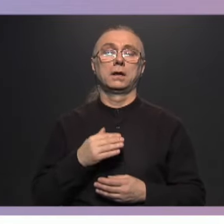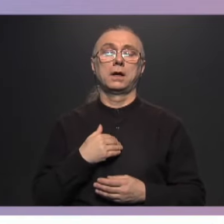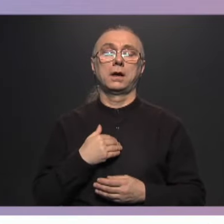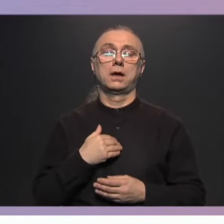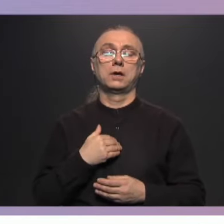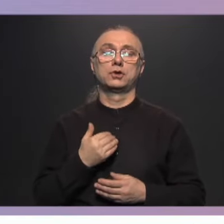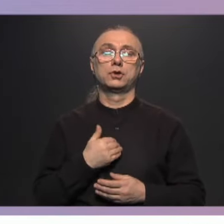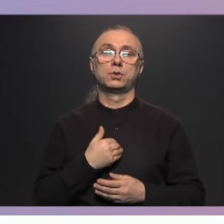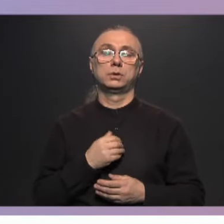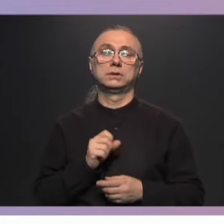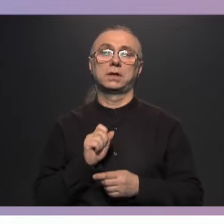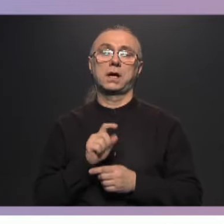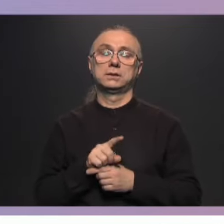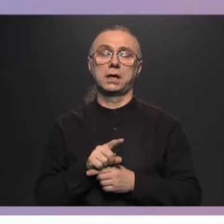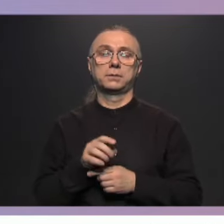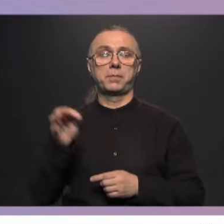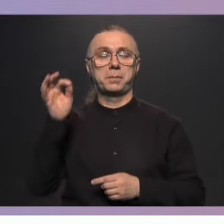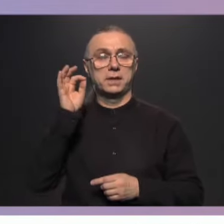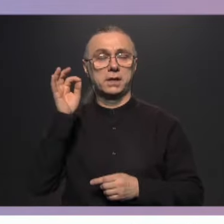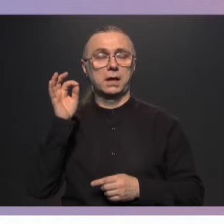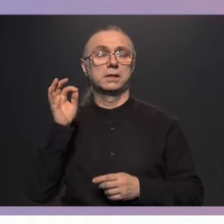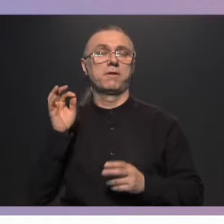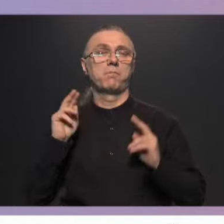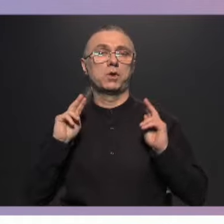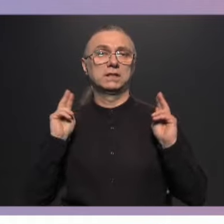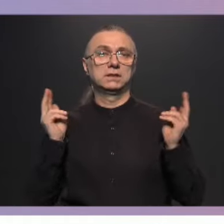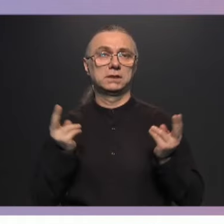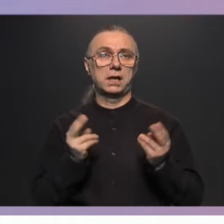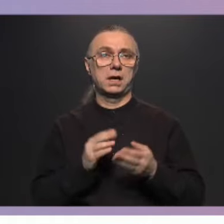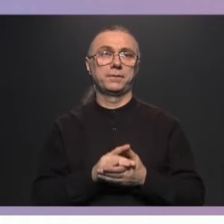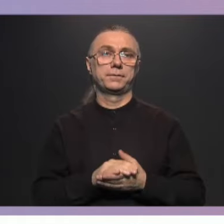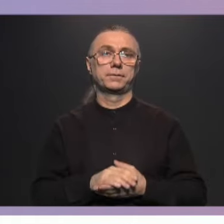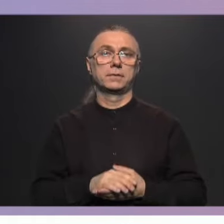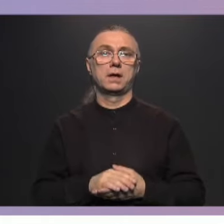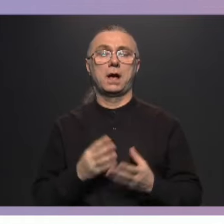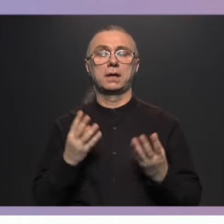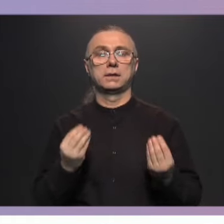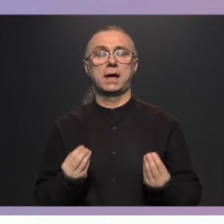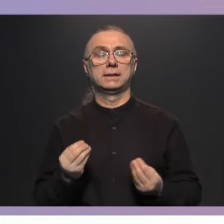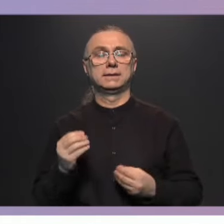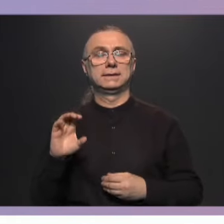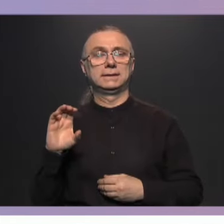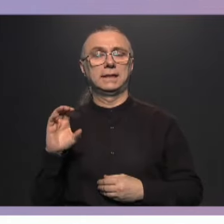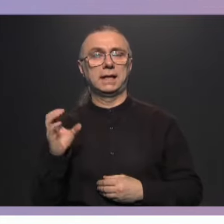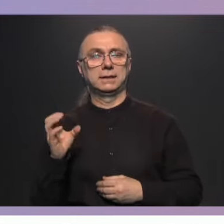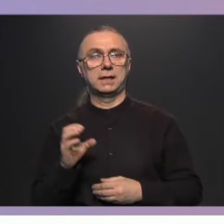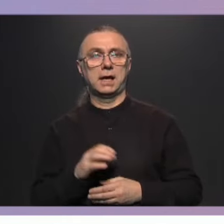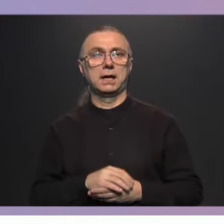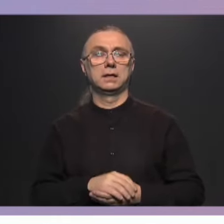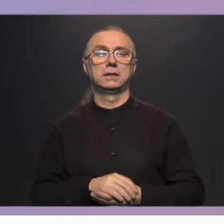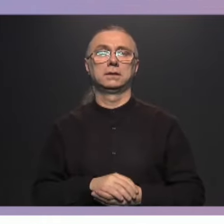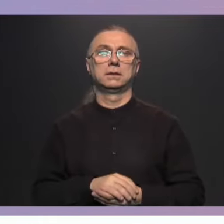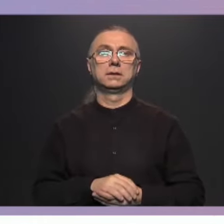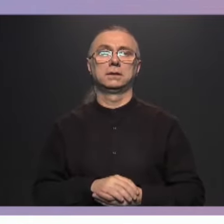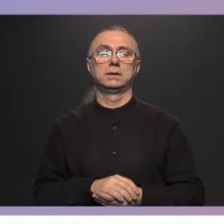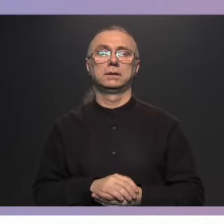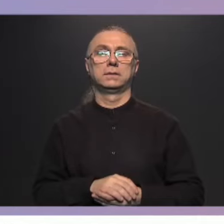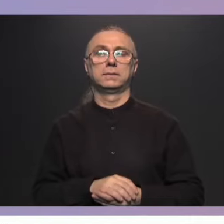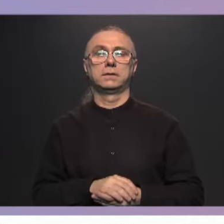посоветовали поминание в монастыре, а день среда. Вот, ну, там все сделают как надо, конечно,